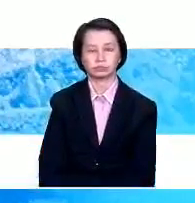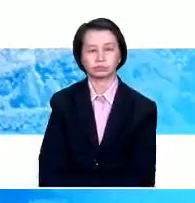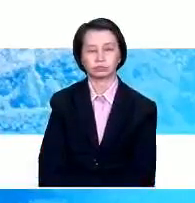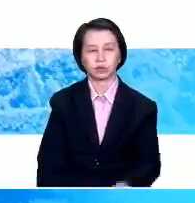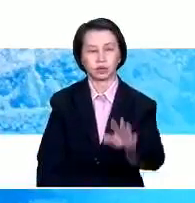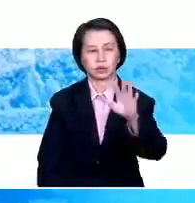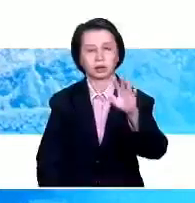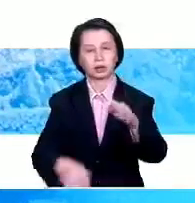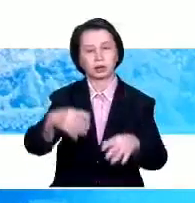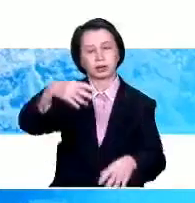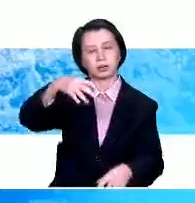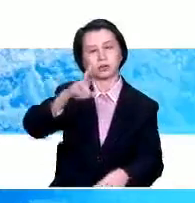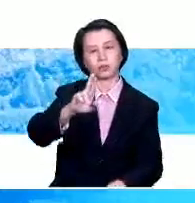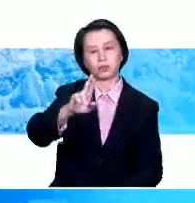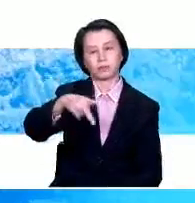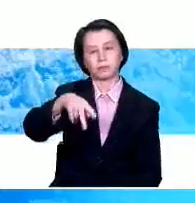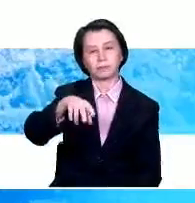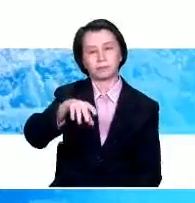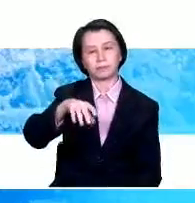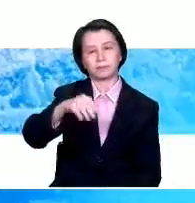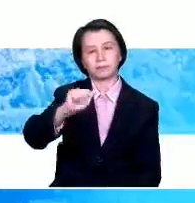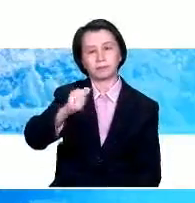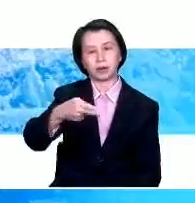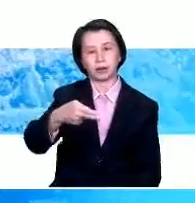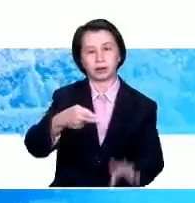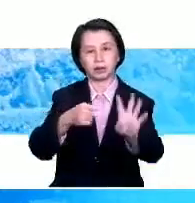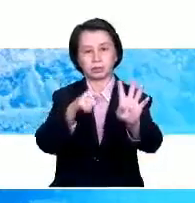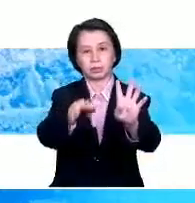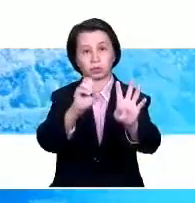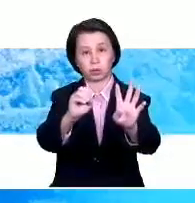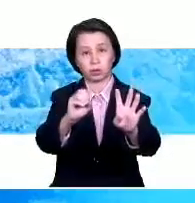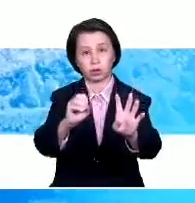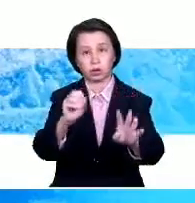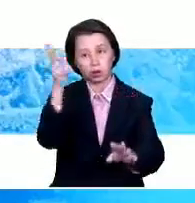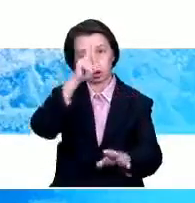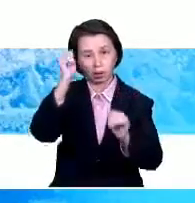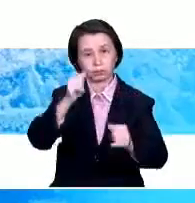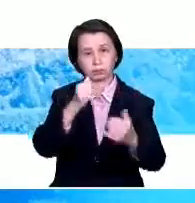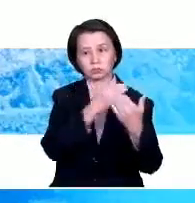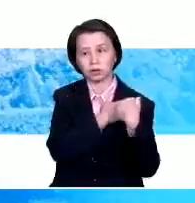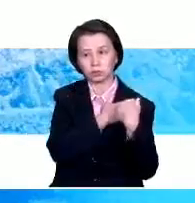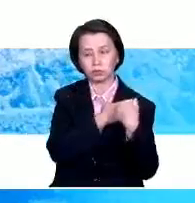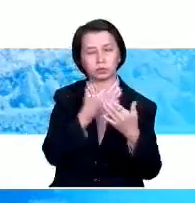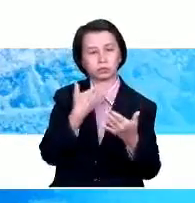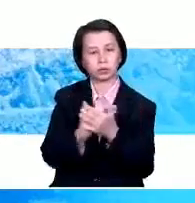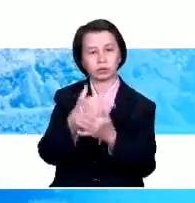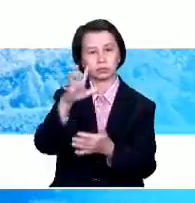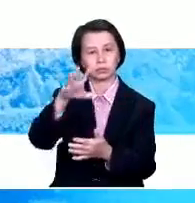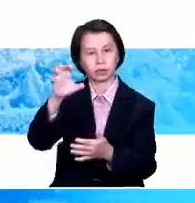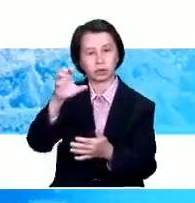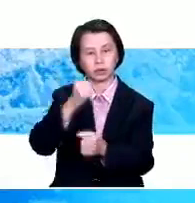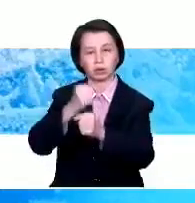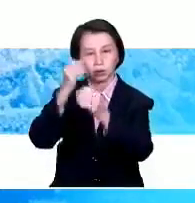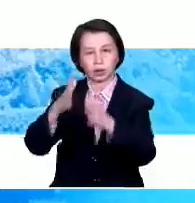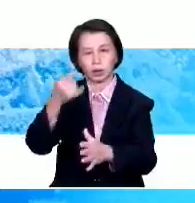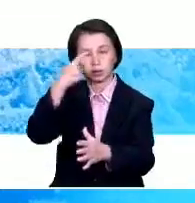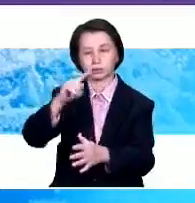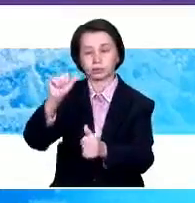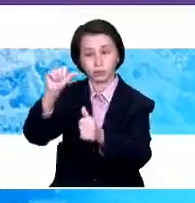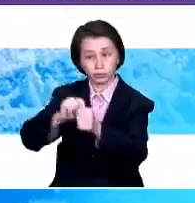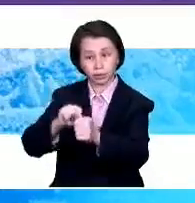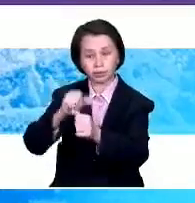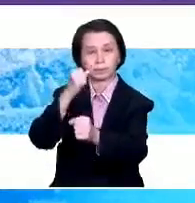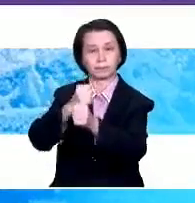25041679 kerajaan akan menampung sehingga 500 pekerja bagi setiap majikan